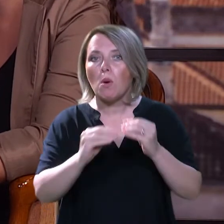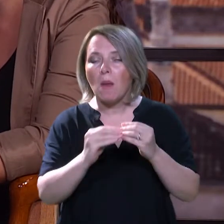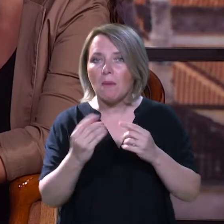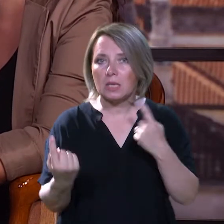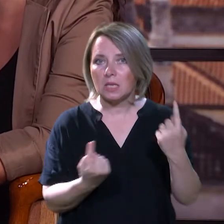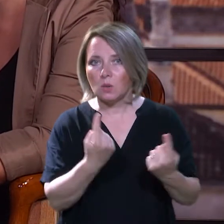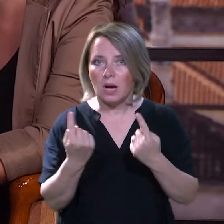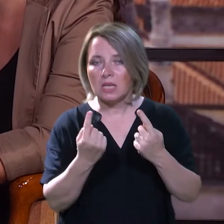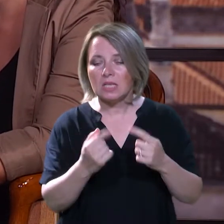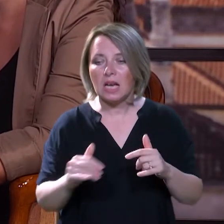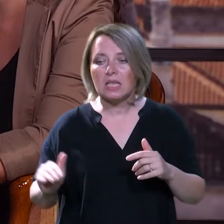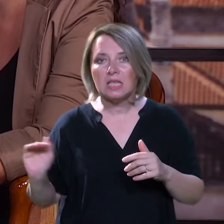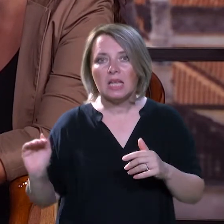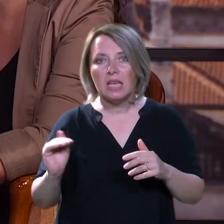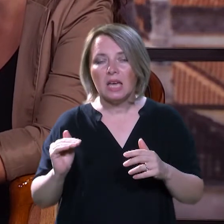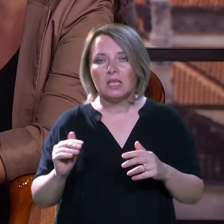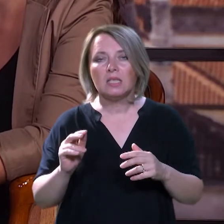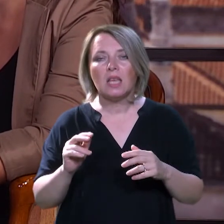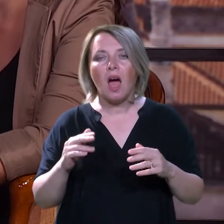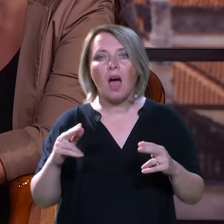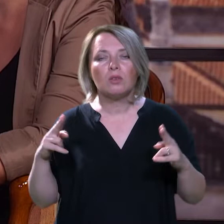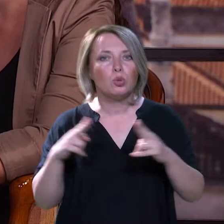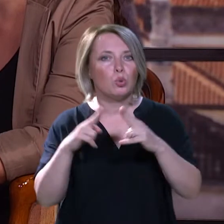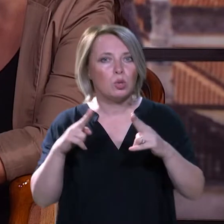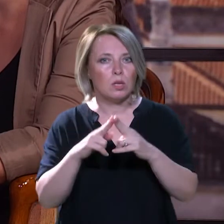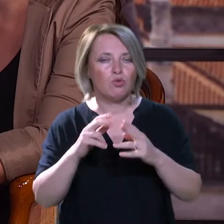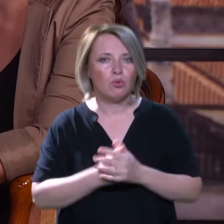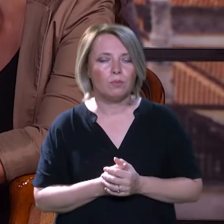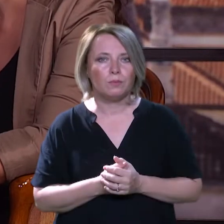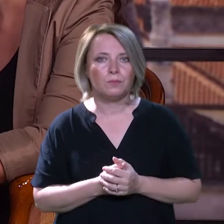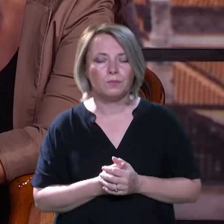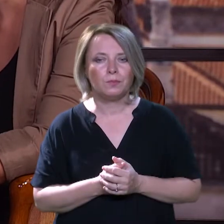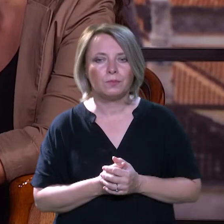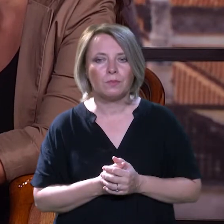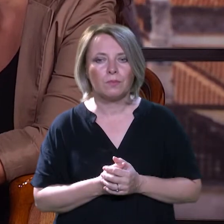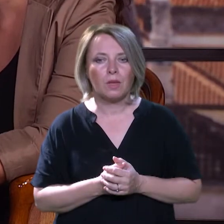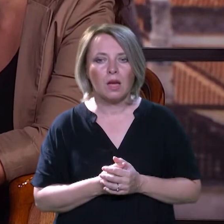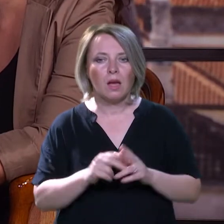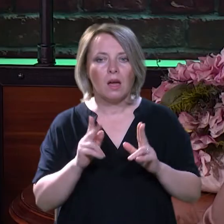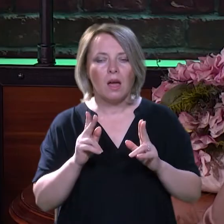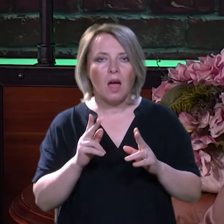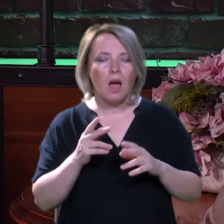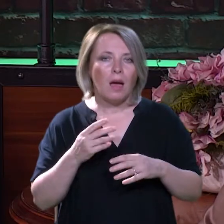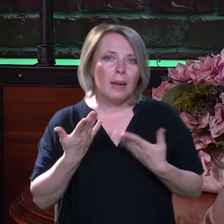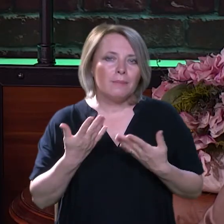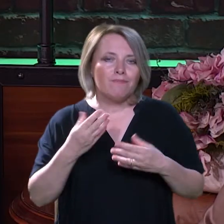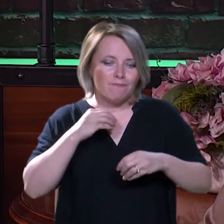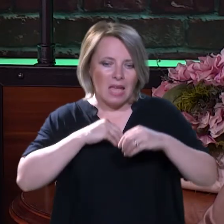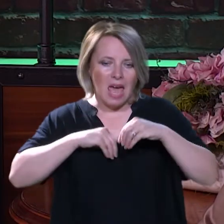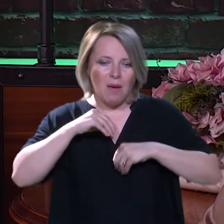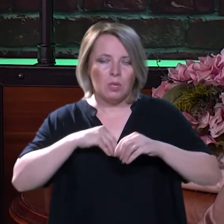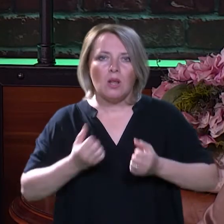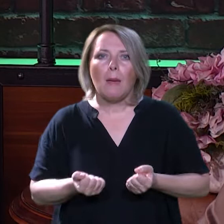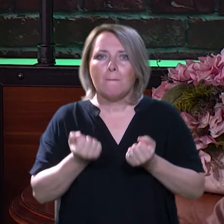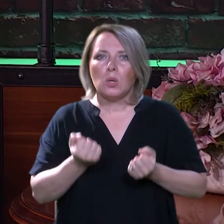ali situacijama se djeca danas u vrtićkoj dobi najčešće susreću? Pa možda s emocionalnim